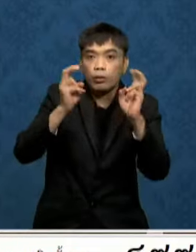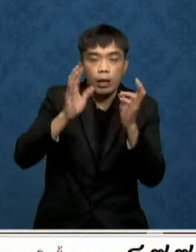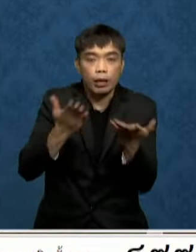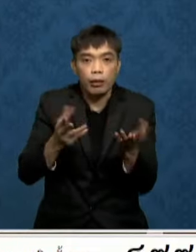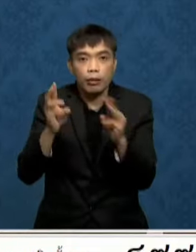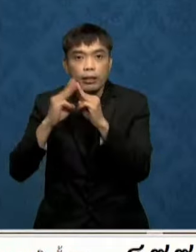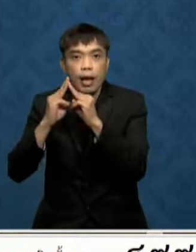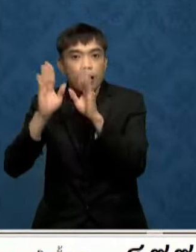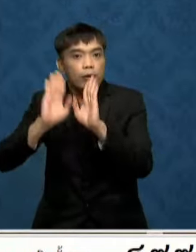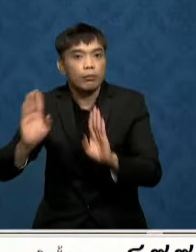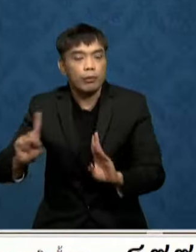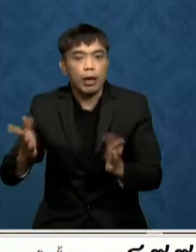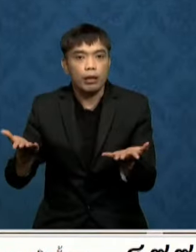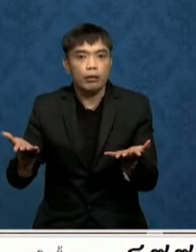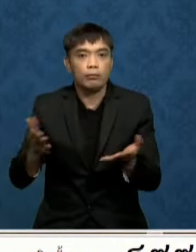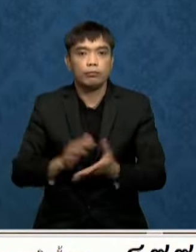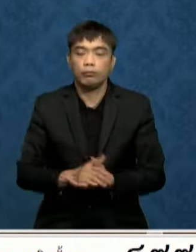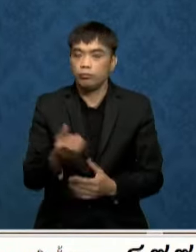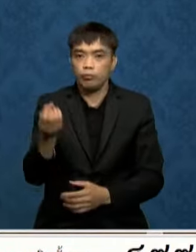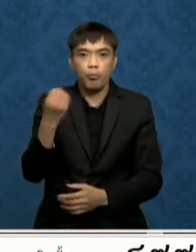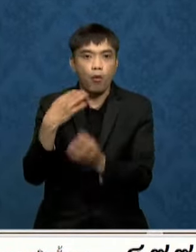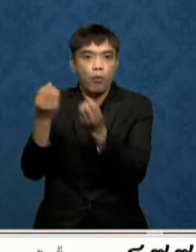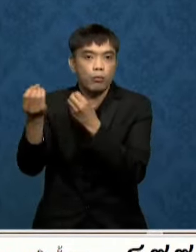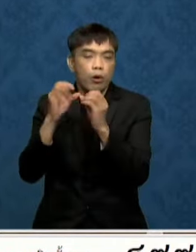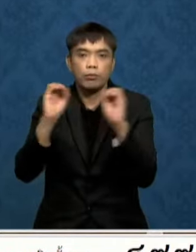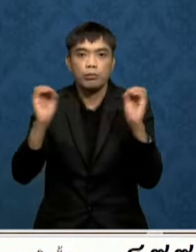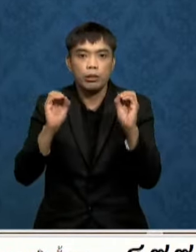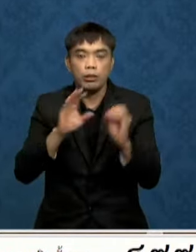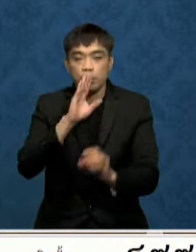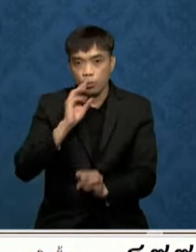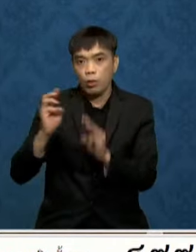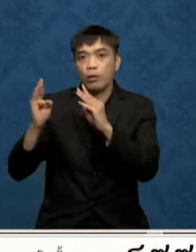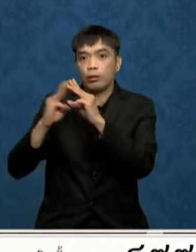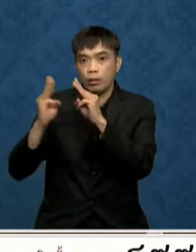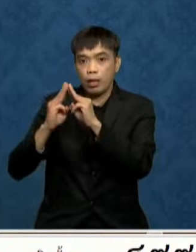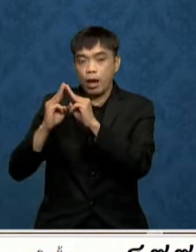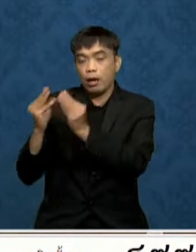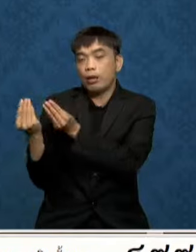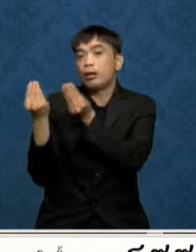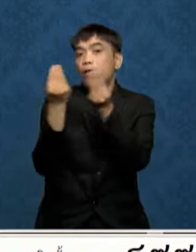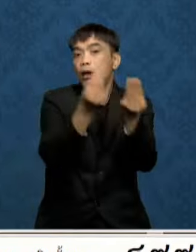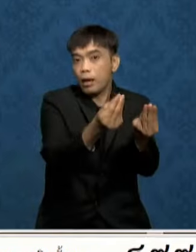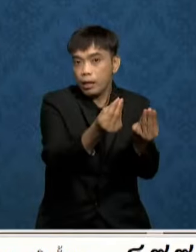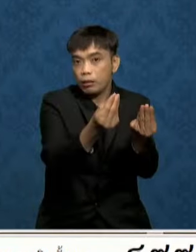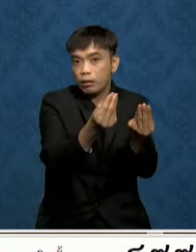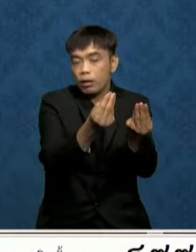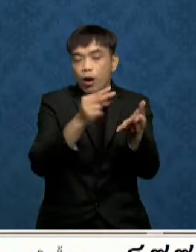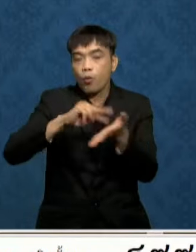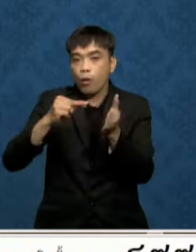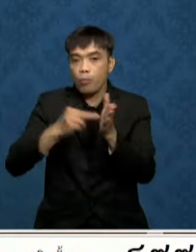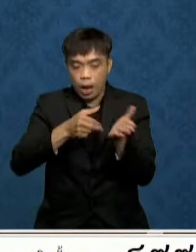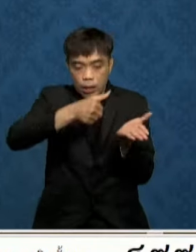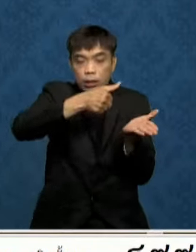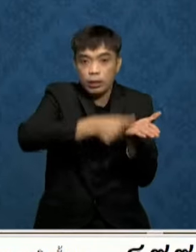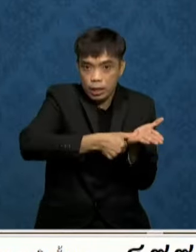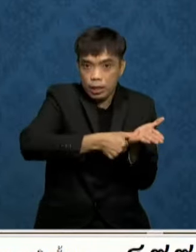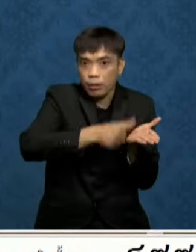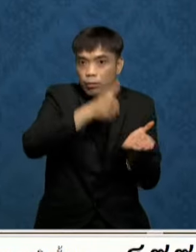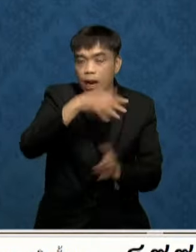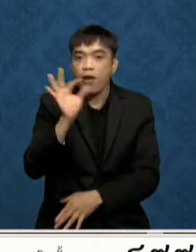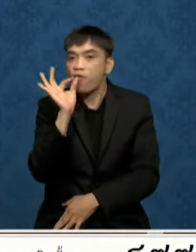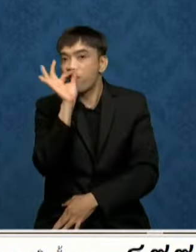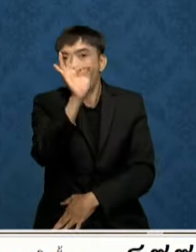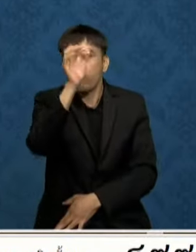สัญญาเอกเทศประเภทใดนะคะถ้าเป็นสัญญาให้ไม่ถือว่าเป็นเป็นการก่อหนี้นะคะมันฟ้องร้องกันไม่